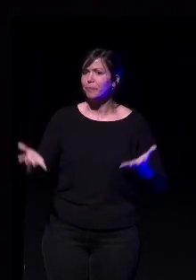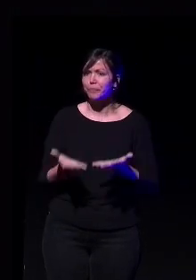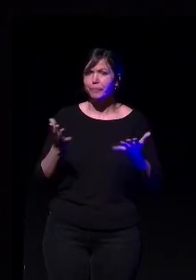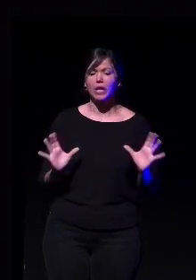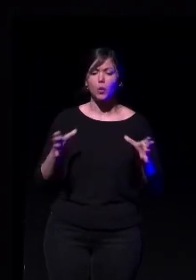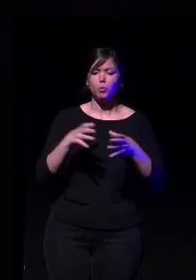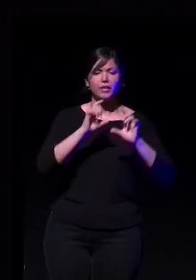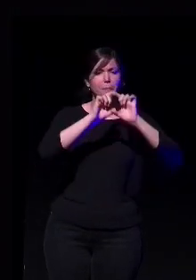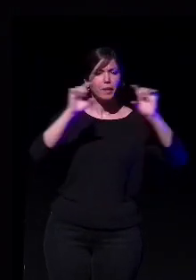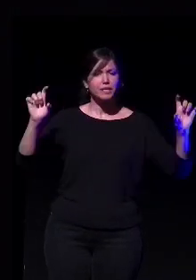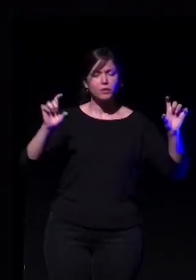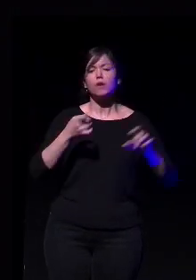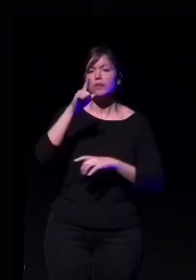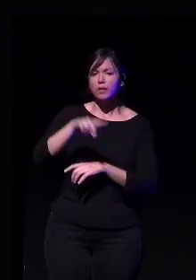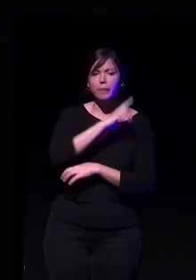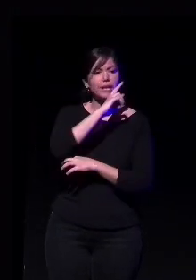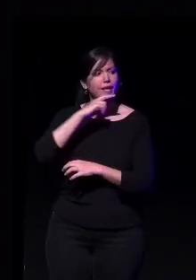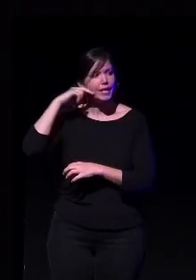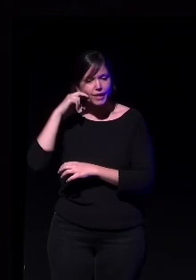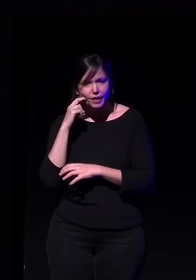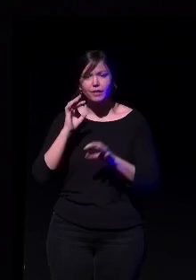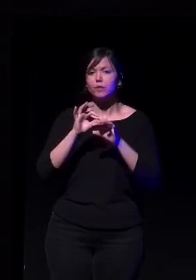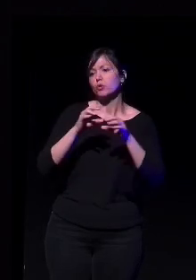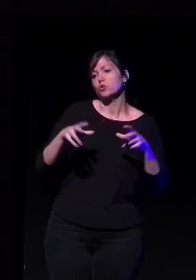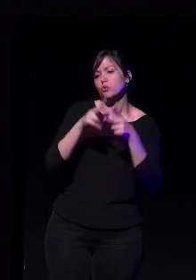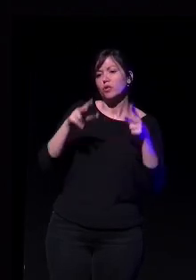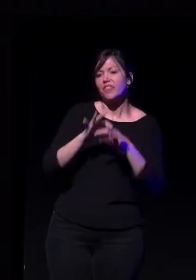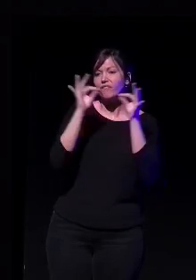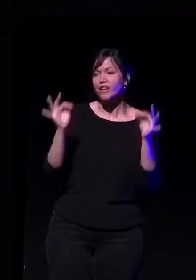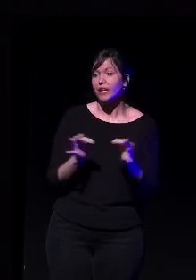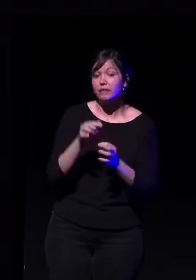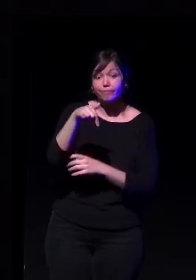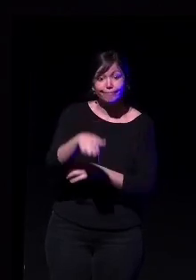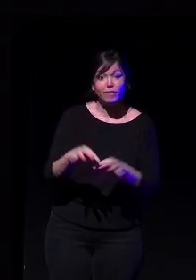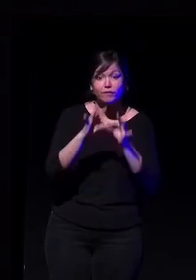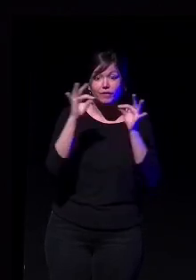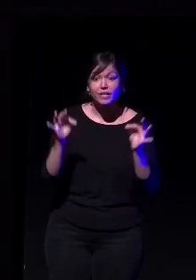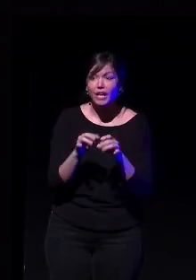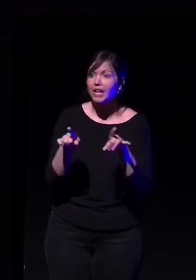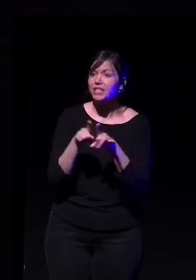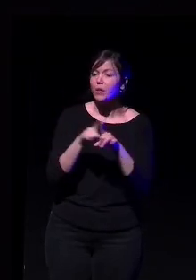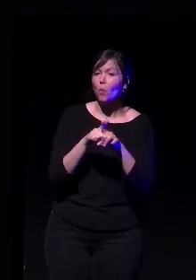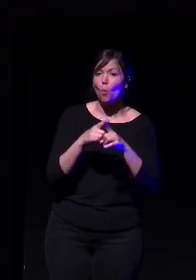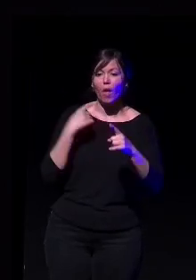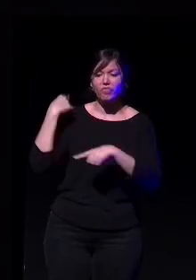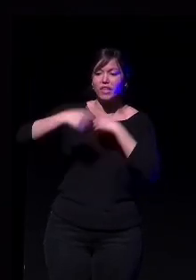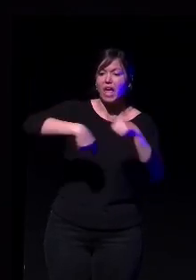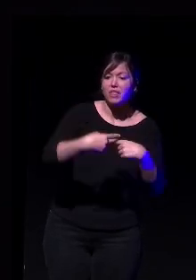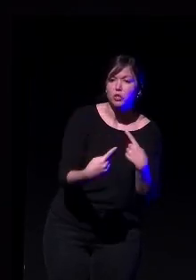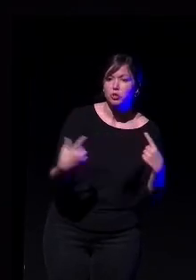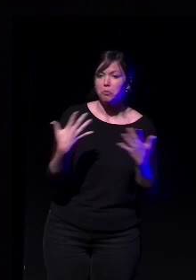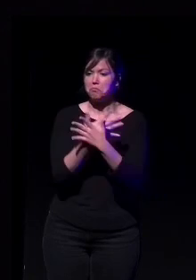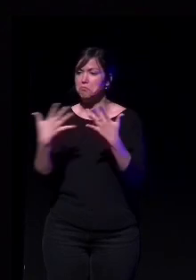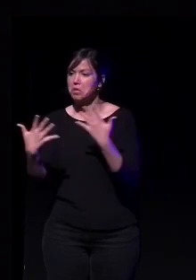empresarial i també la rica societat figuerenca. Figueres és, doncs, una barreja de tradició i de